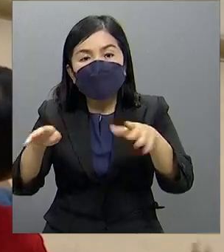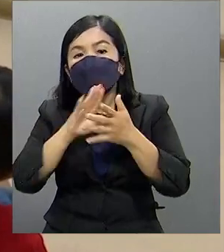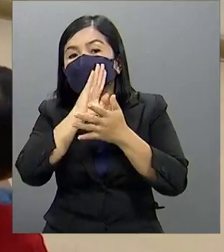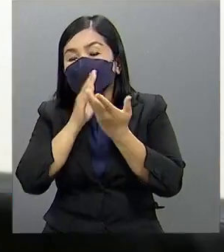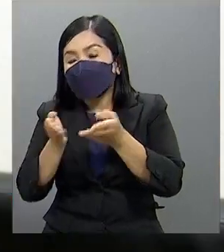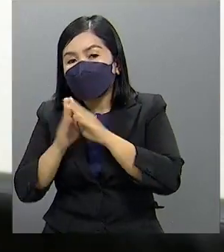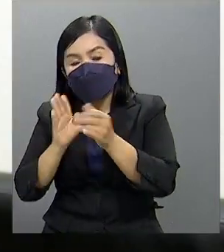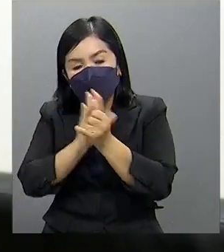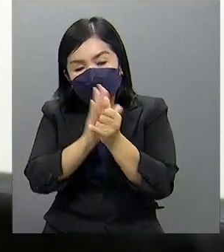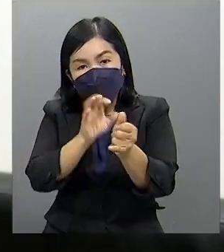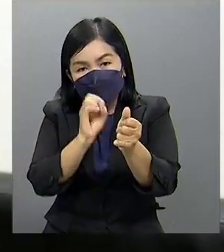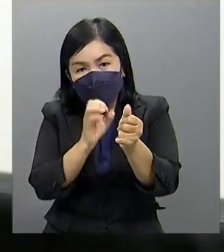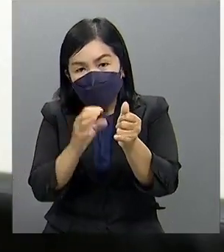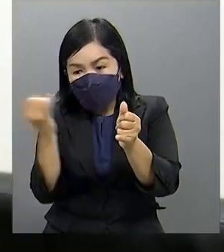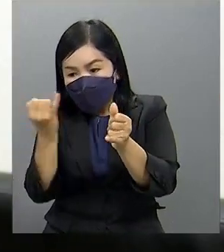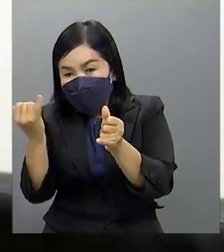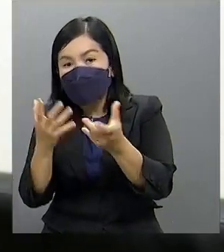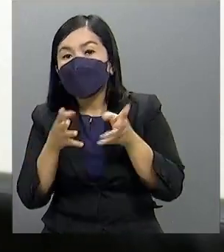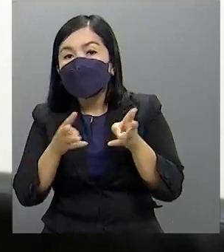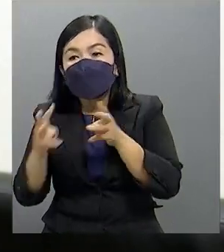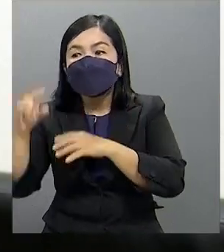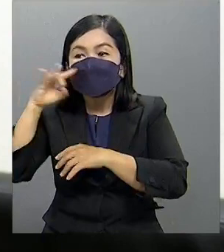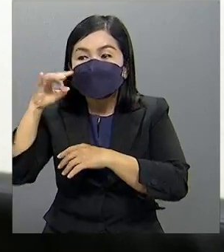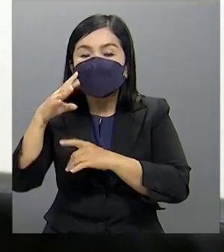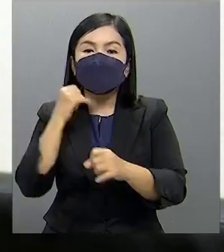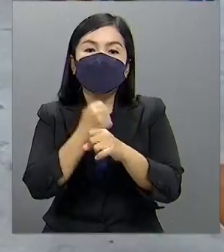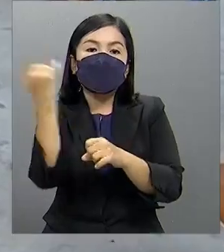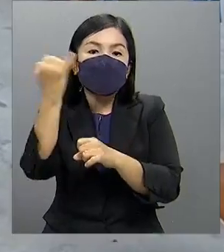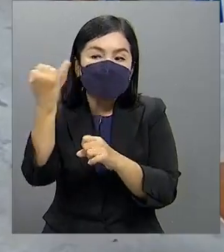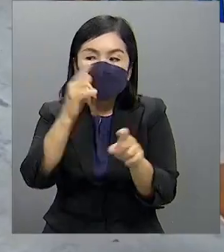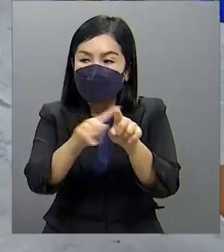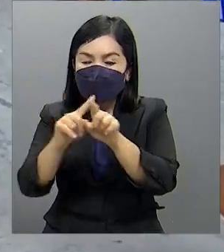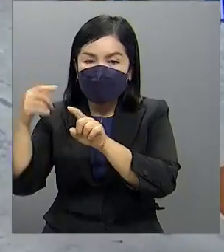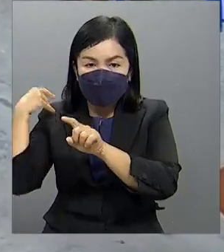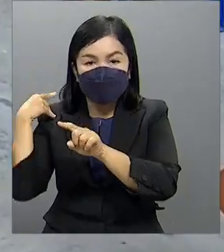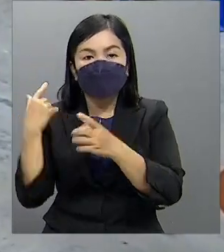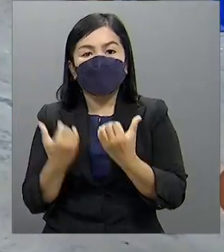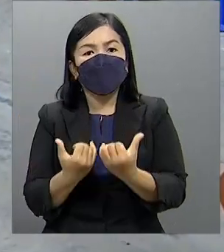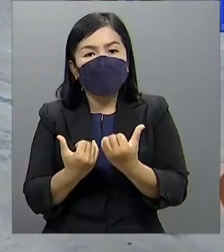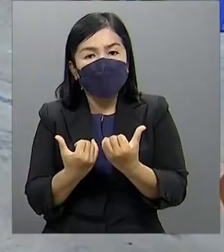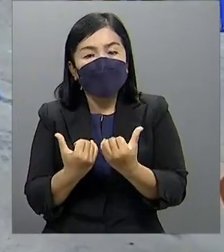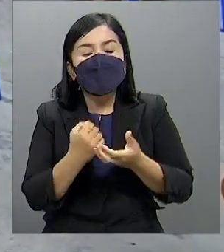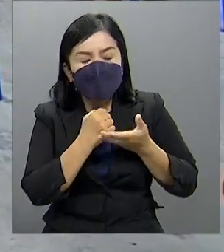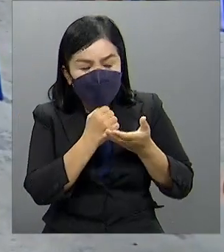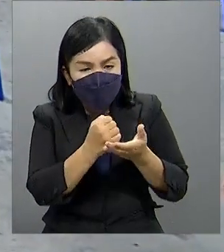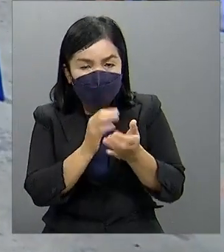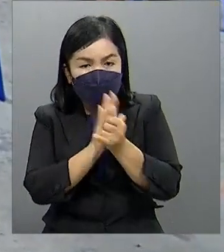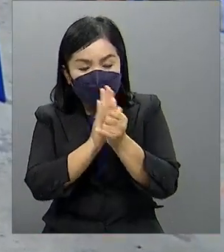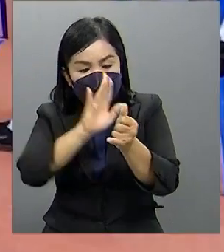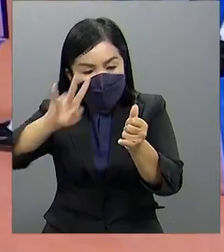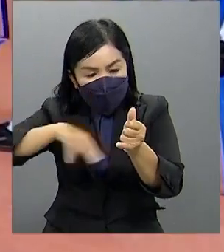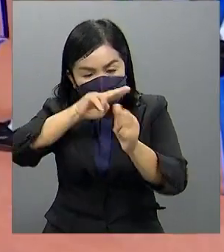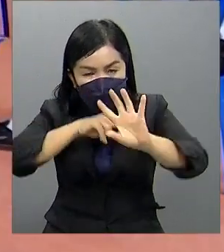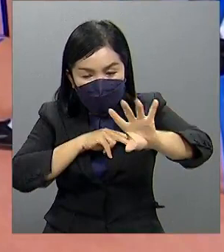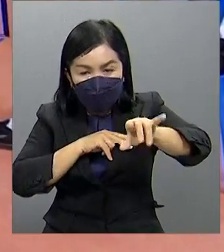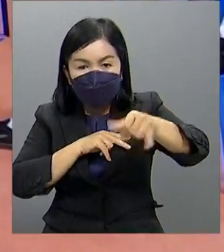นะครับเขาก็อาจจะไปออกอาจจะออกไปก่ออาชญากรรมนะครับซึ่งตรงนั้นเนี่ยนะฮะเราก็ต้องช่วยกันดูแลประคับประคองให้เด็กตรงนั้นนะครับอย่าคิดว่าเ